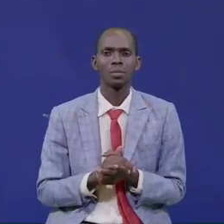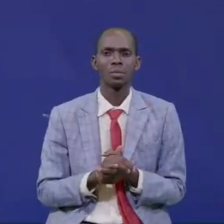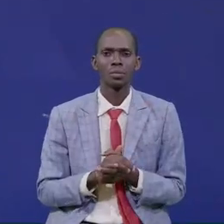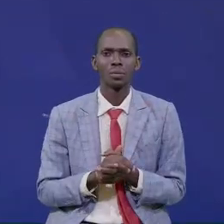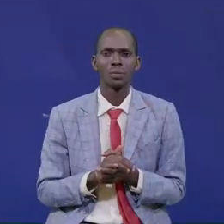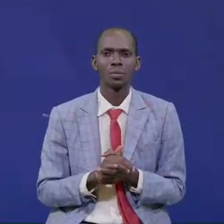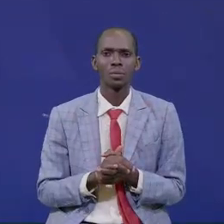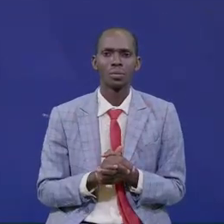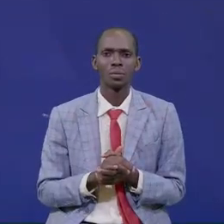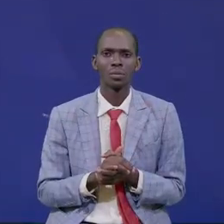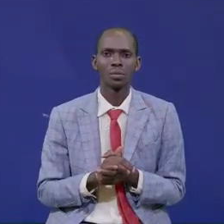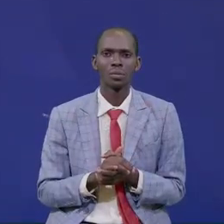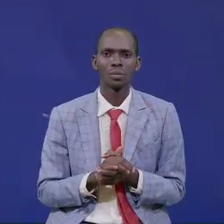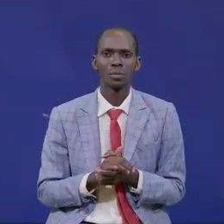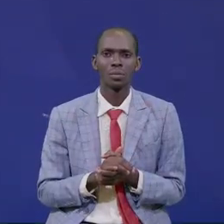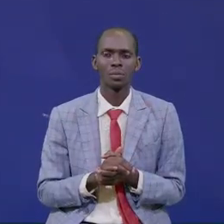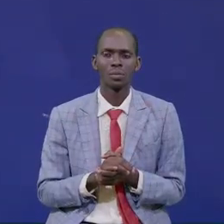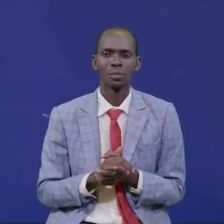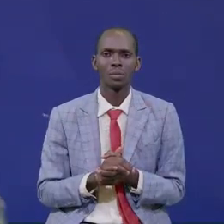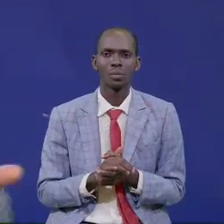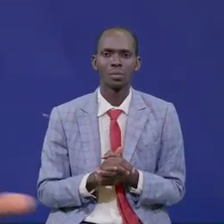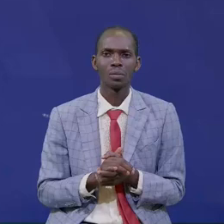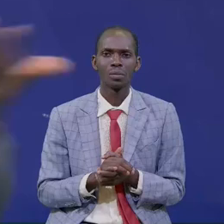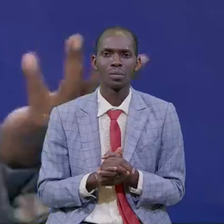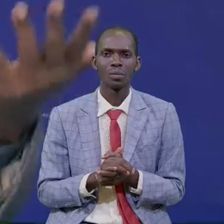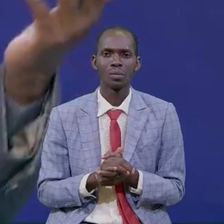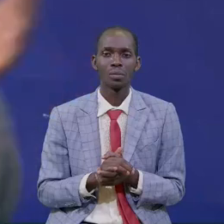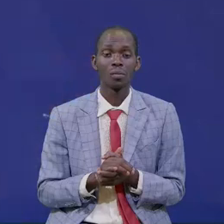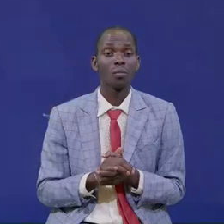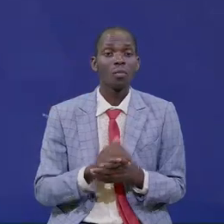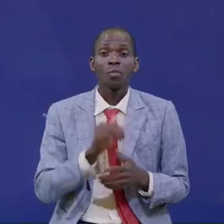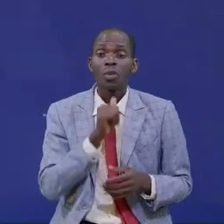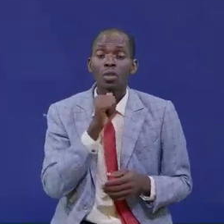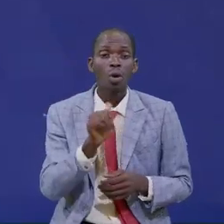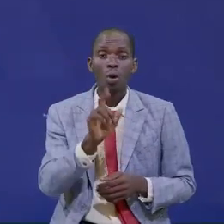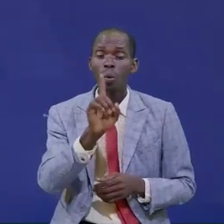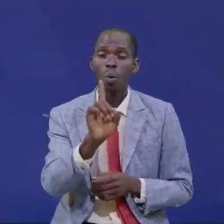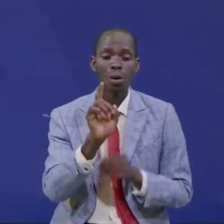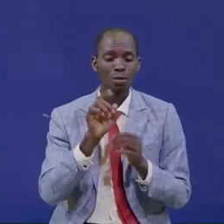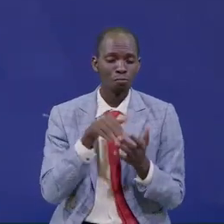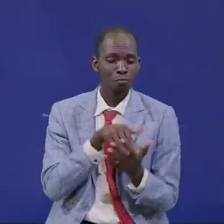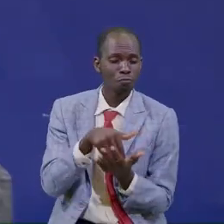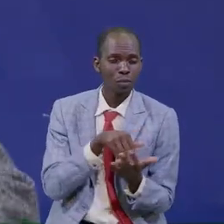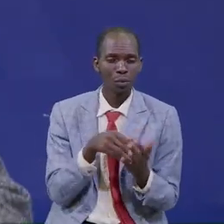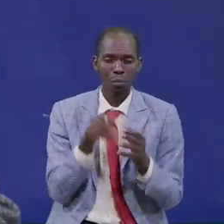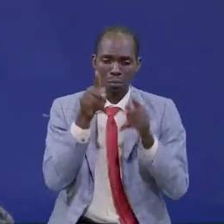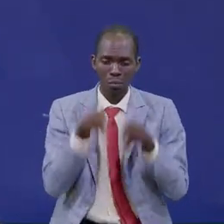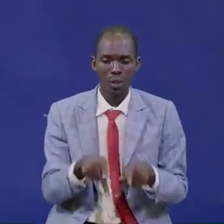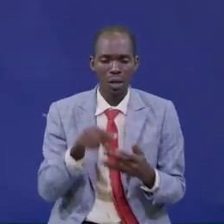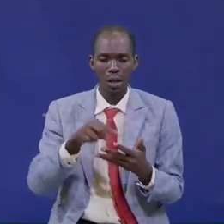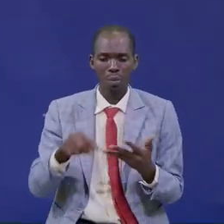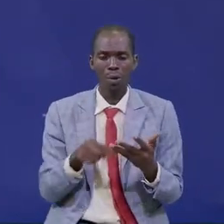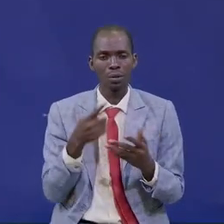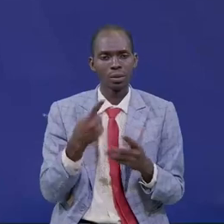force à ma hanche. C'est comme je vais m'asseoir, mais ce not soir, la force viendra à chaque partie de votre corps. Nul ne chancela